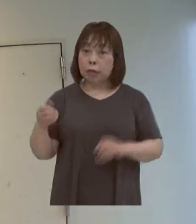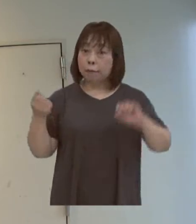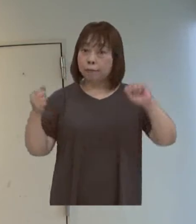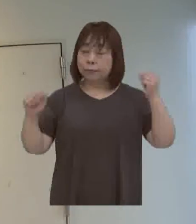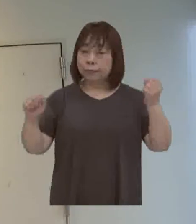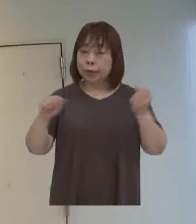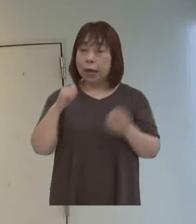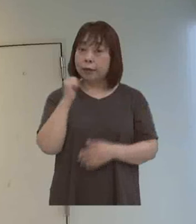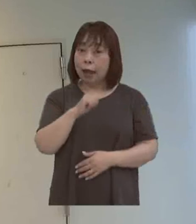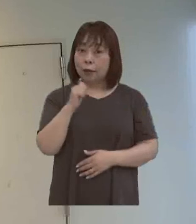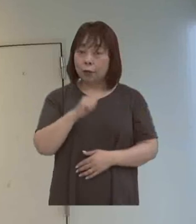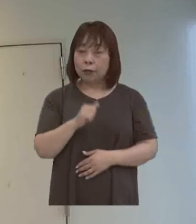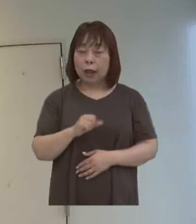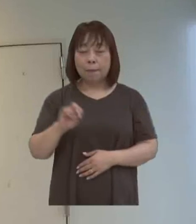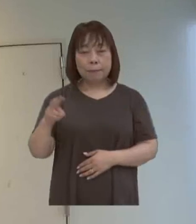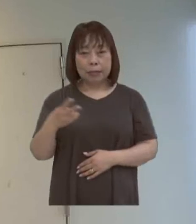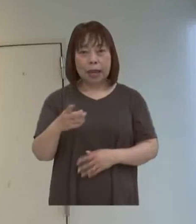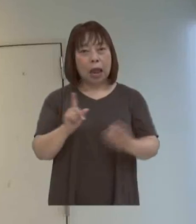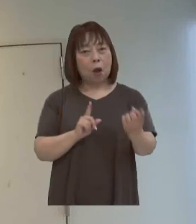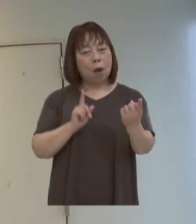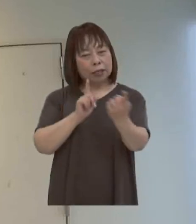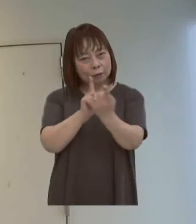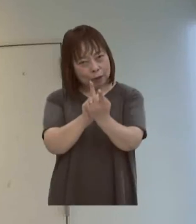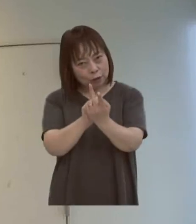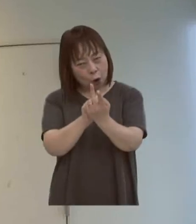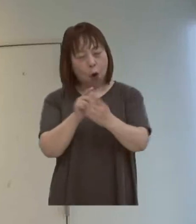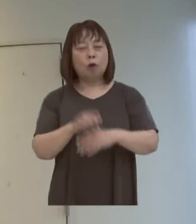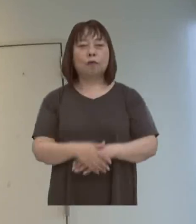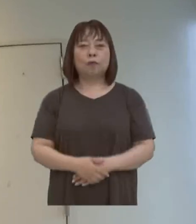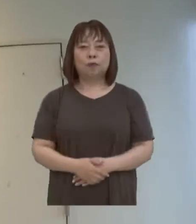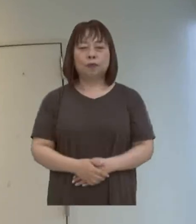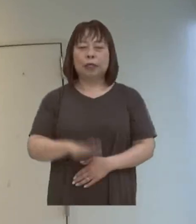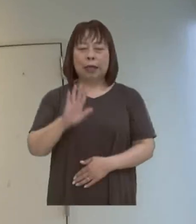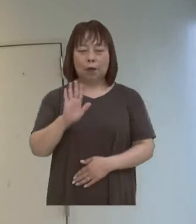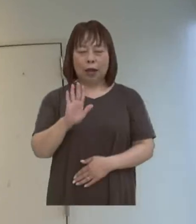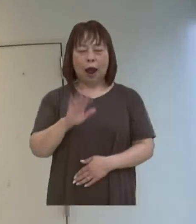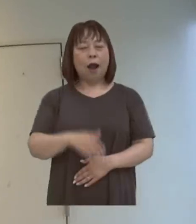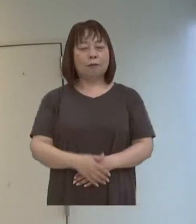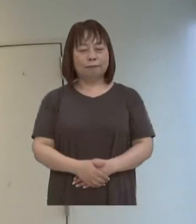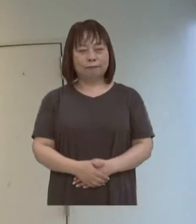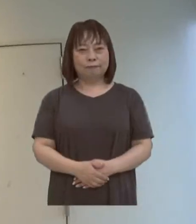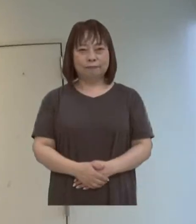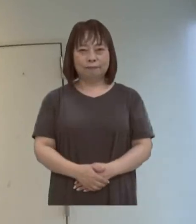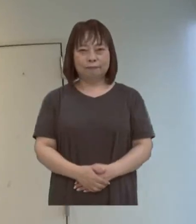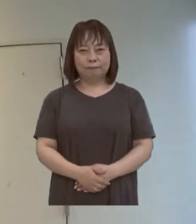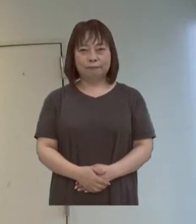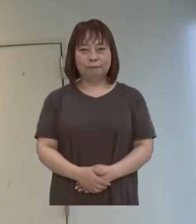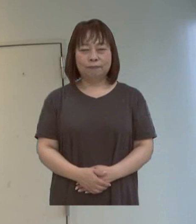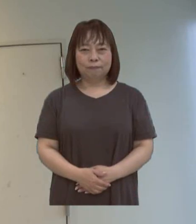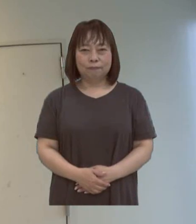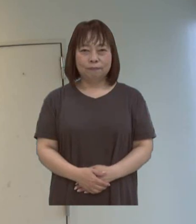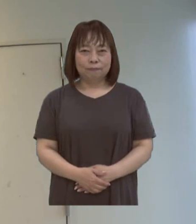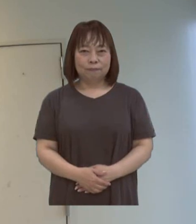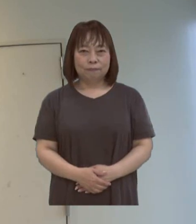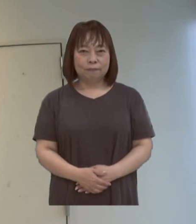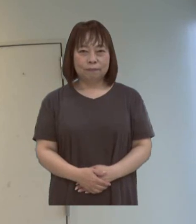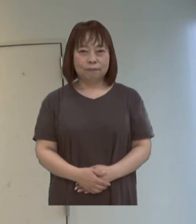プレイガイドでまたお会いしましょうね。さよなら。 さよなら、さよなら。